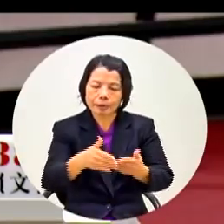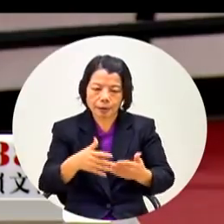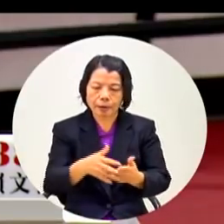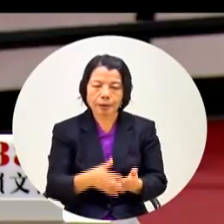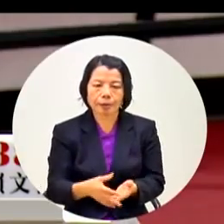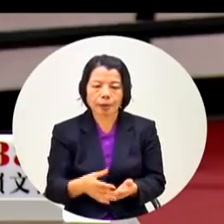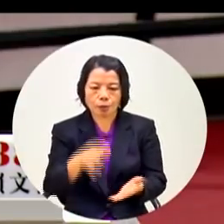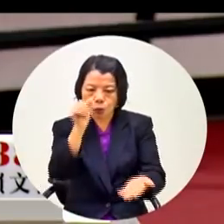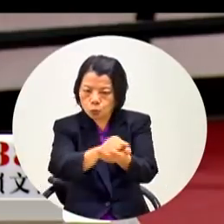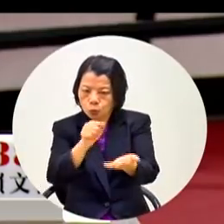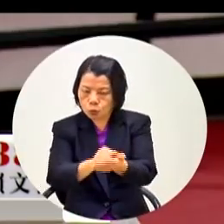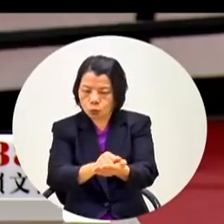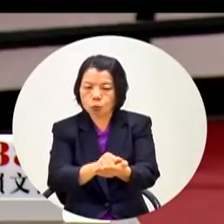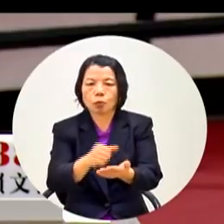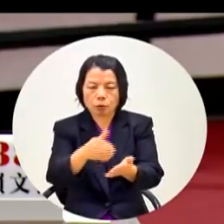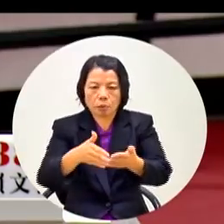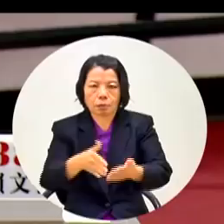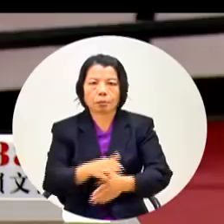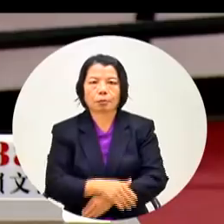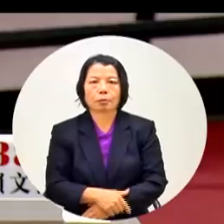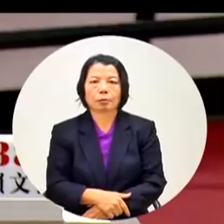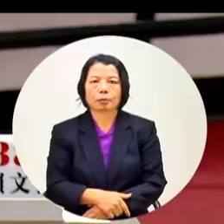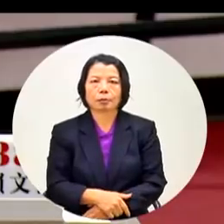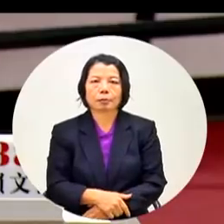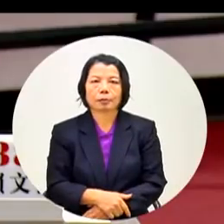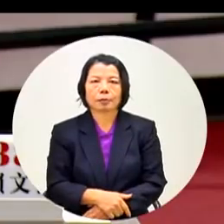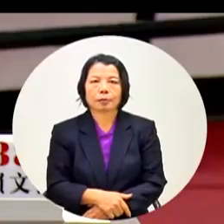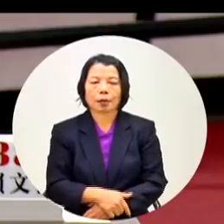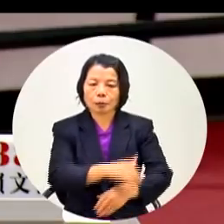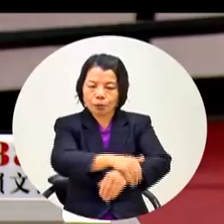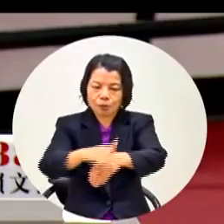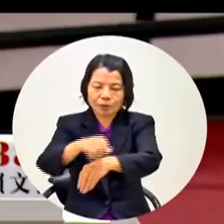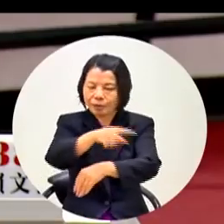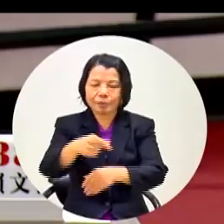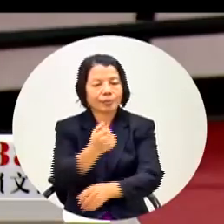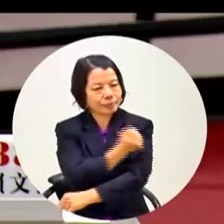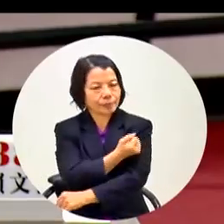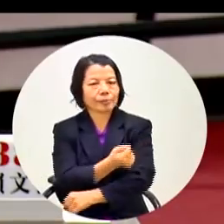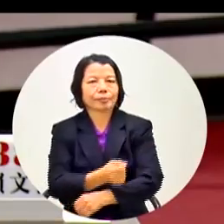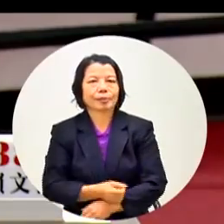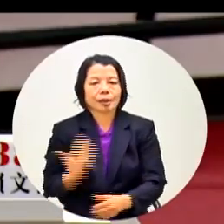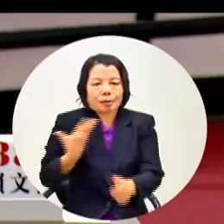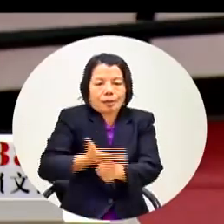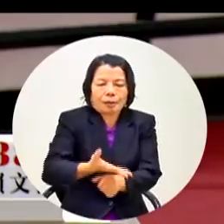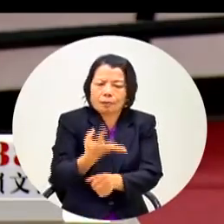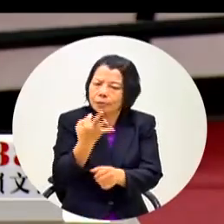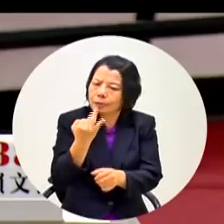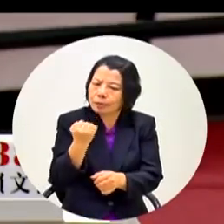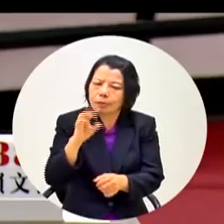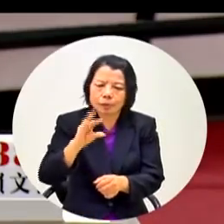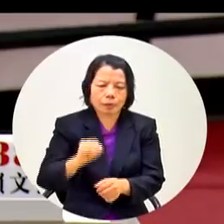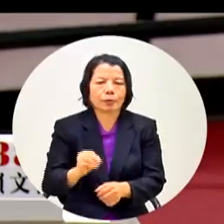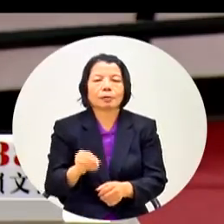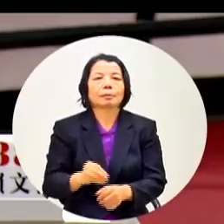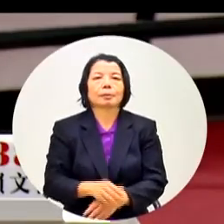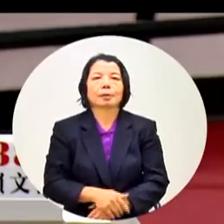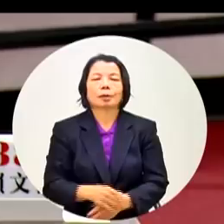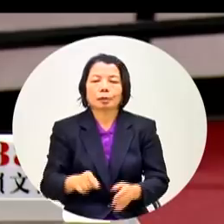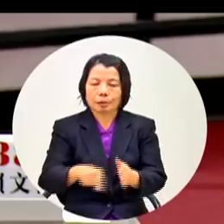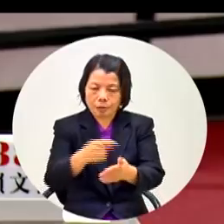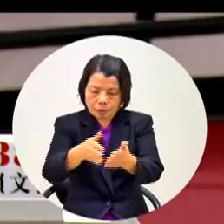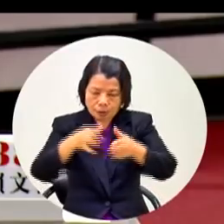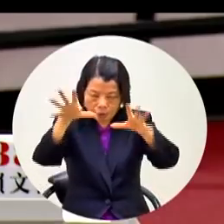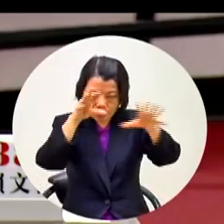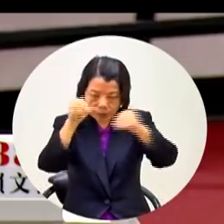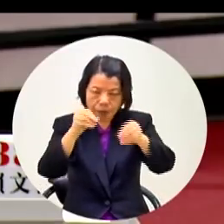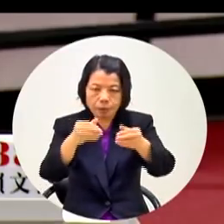跟确实人家较辛苦的哈，跟委托可能几十万，我唔知道东西买资讯嘛哈，哎，咱这个二